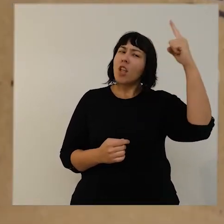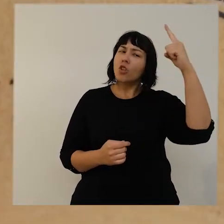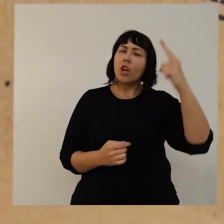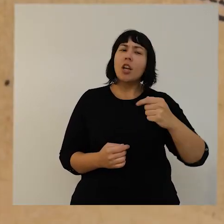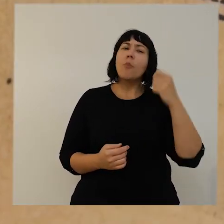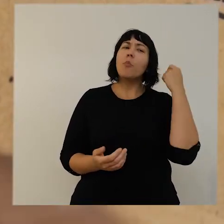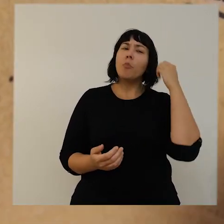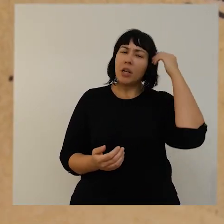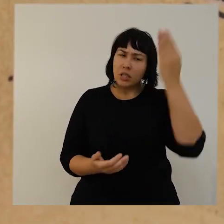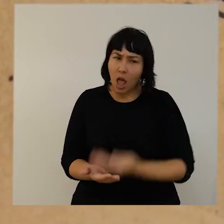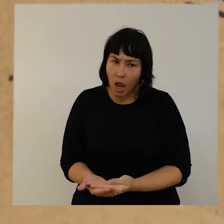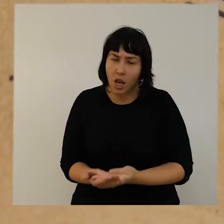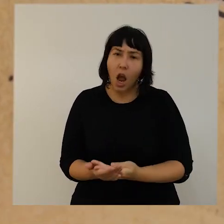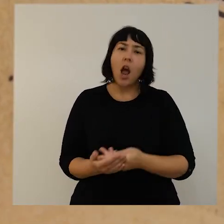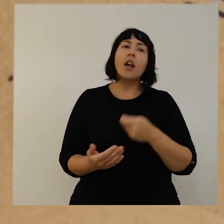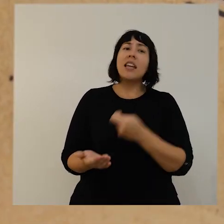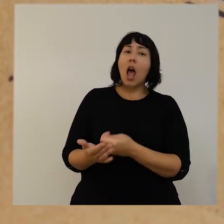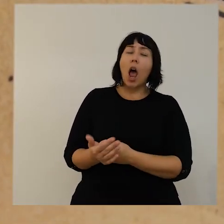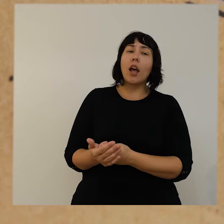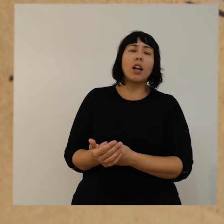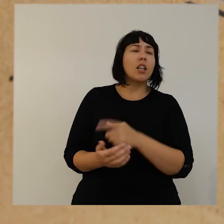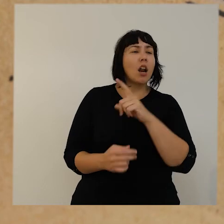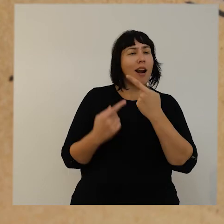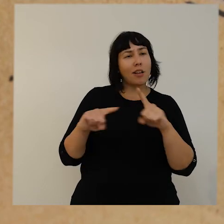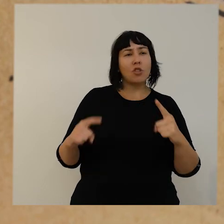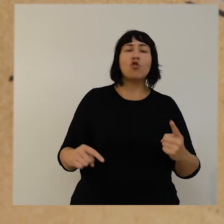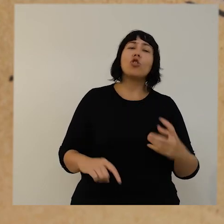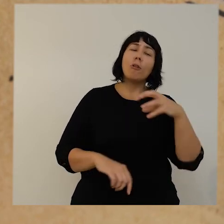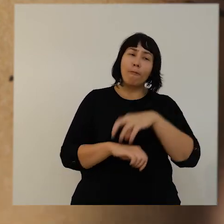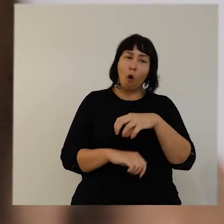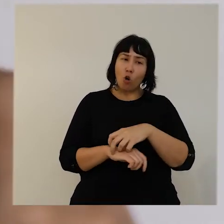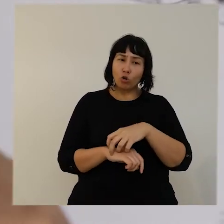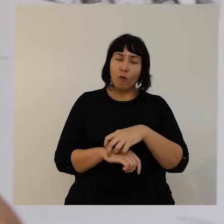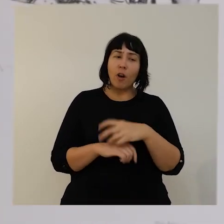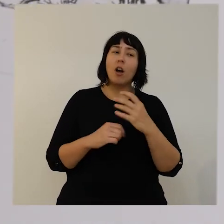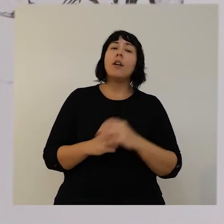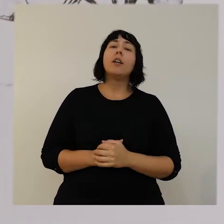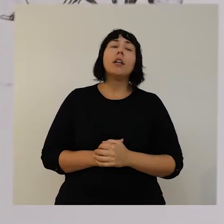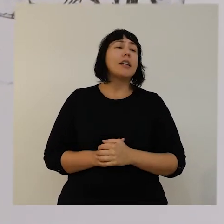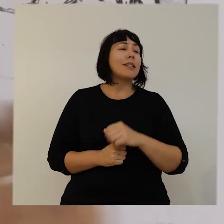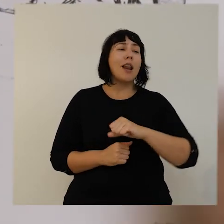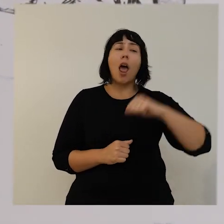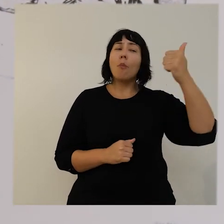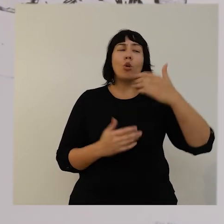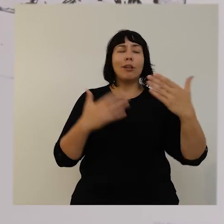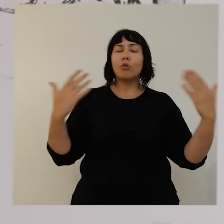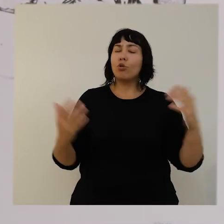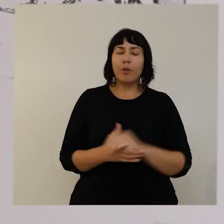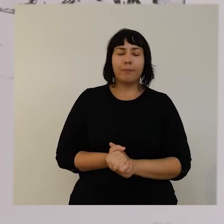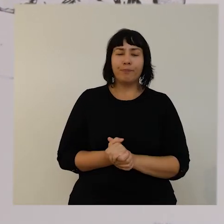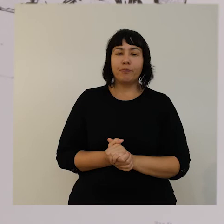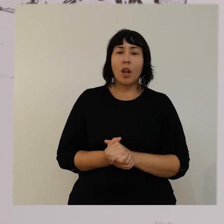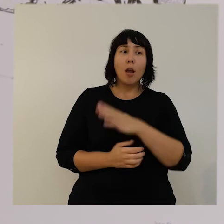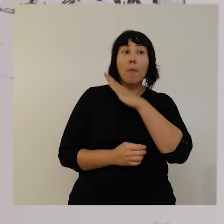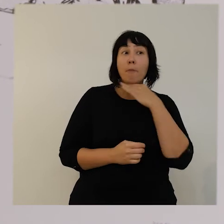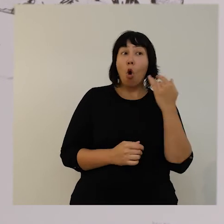priznanja i nagrada Fonda Bete i Riste Vukanovića, Petra Lubarde, godišnje nagrade Kolarčeve zadužbine